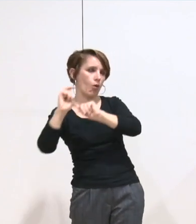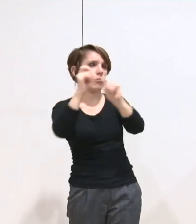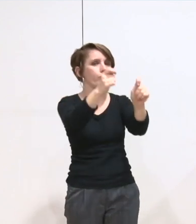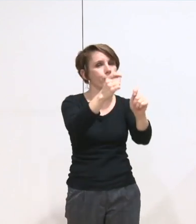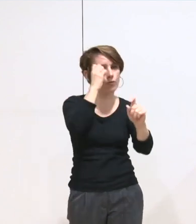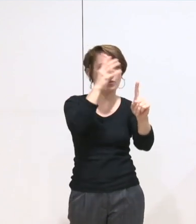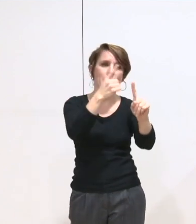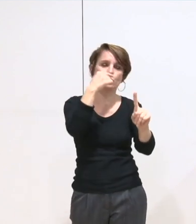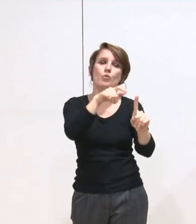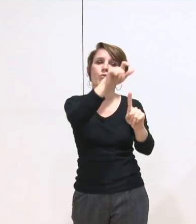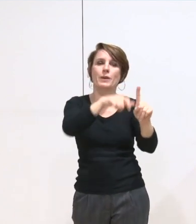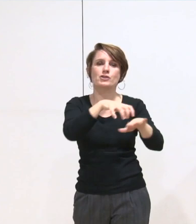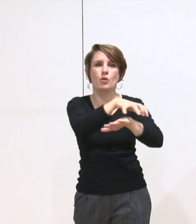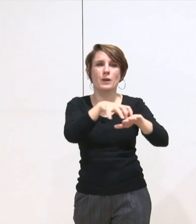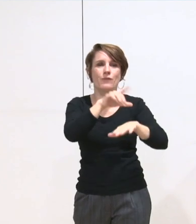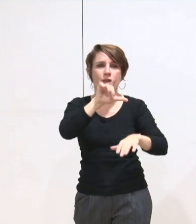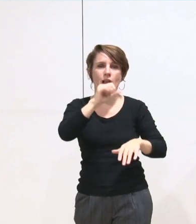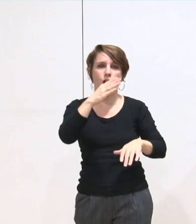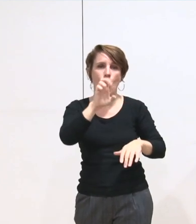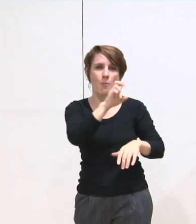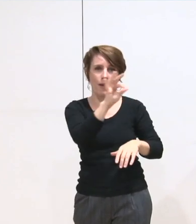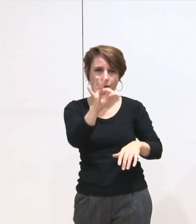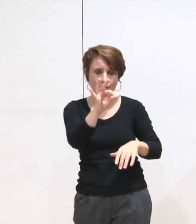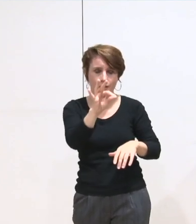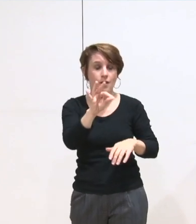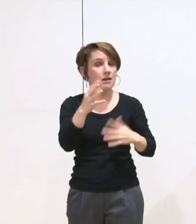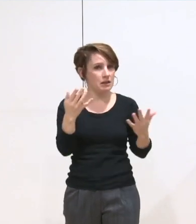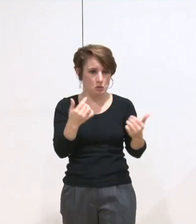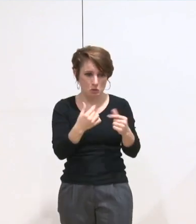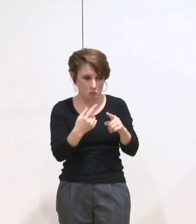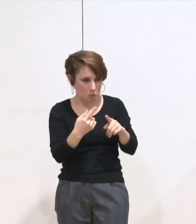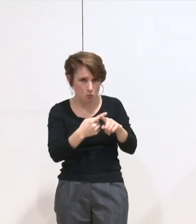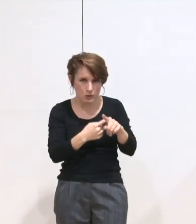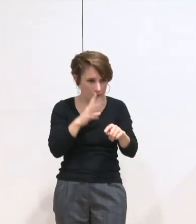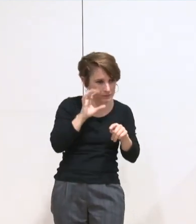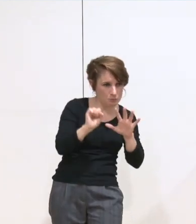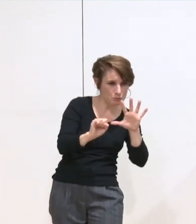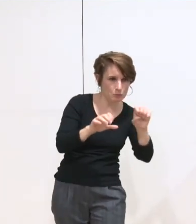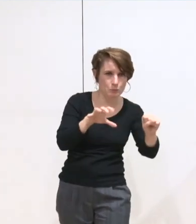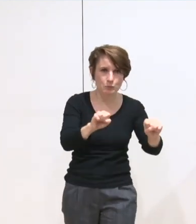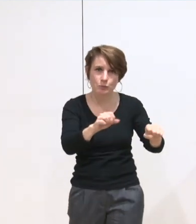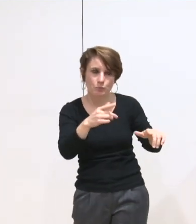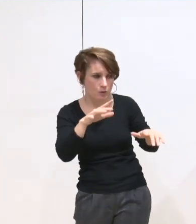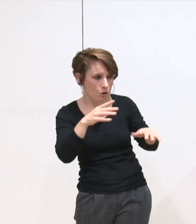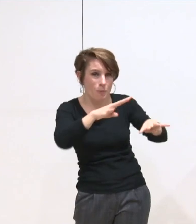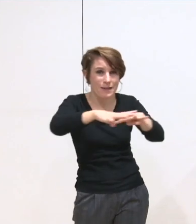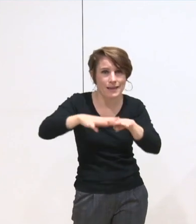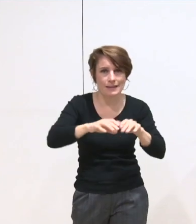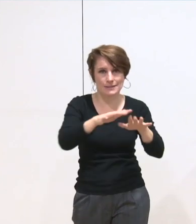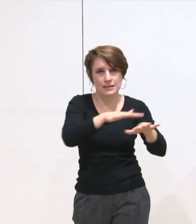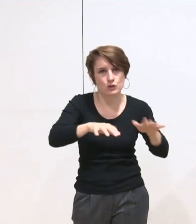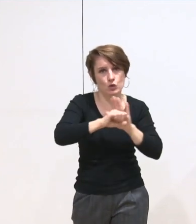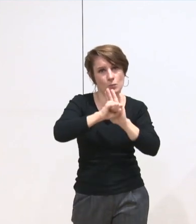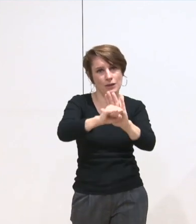aussi à la fois les problèmes spécifiques sur ces zones de sécurité prioritaires, mais bien les effets de report également auxquels la